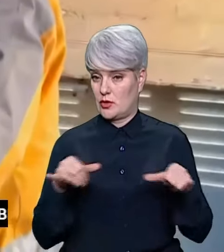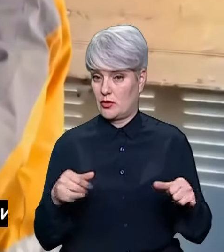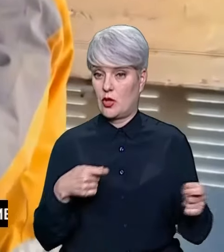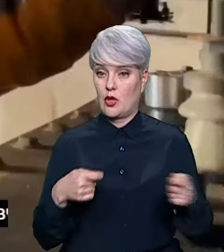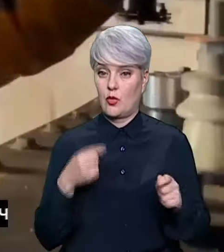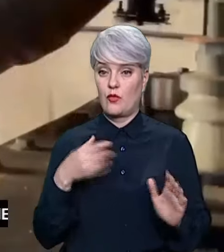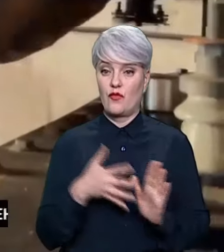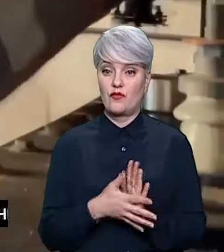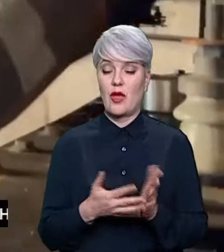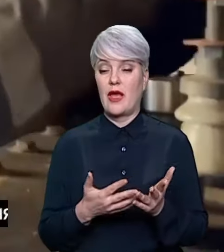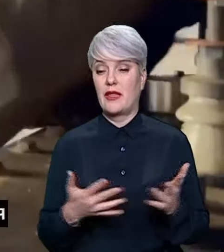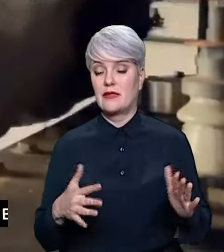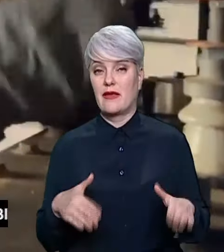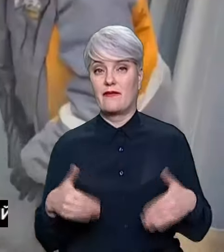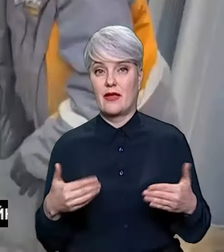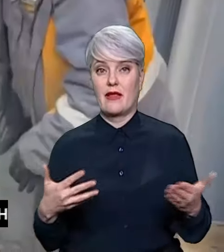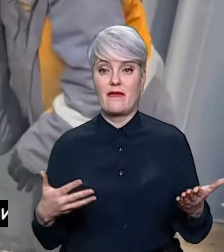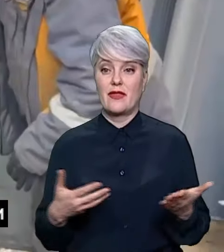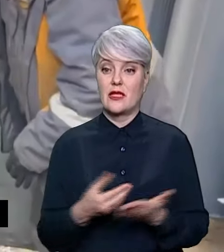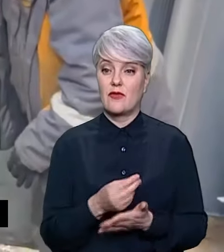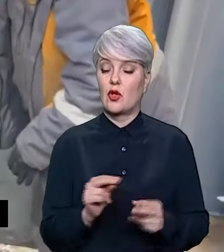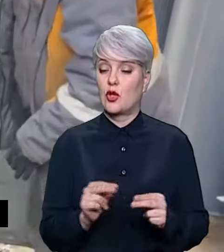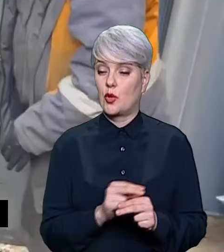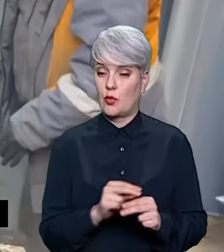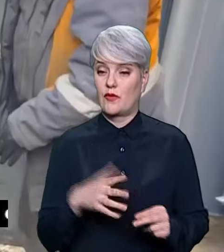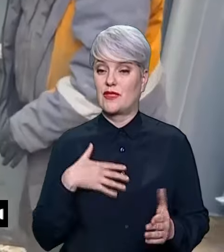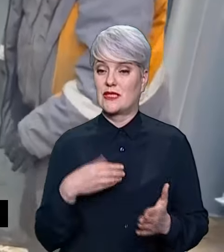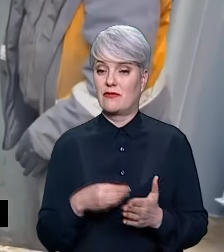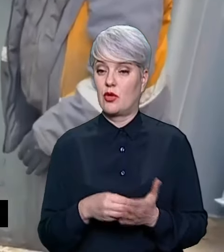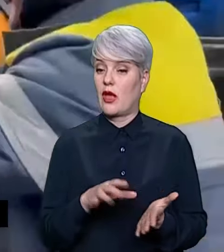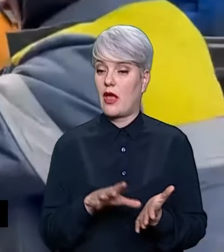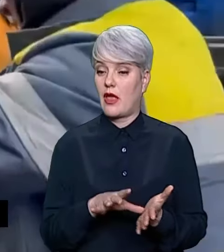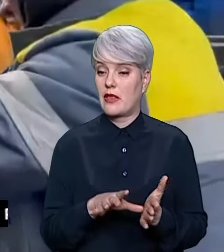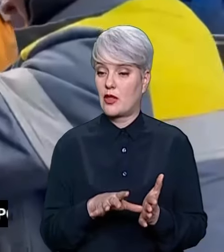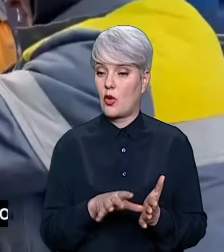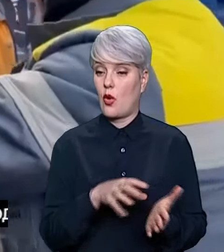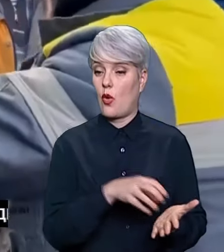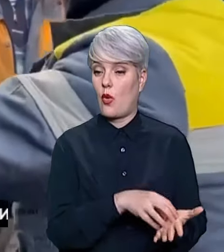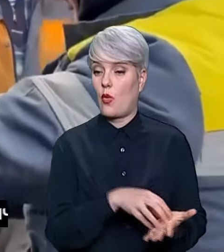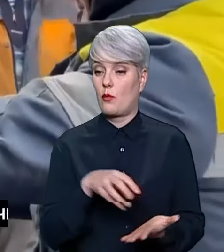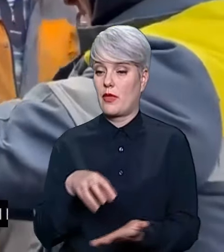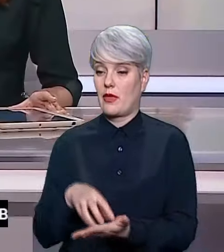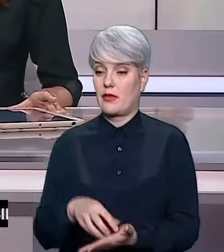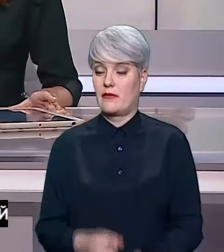уряд вивчає різні варіанти фінансування ремонту своїх енергооб'єктів, заявив